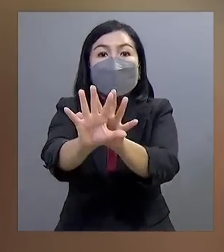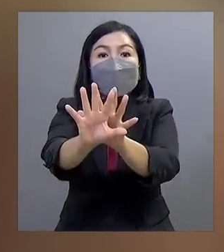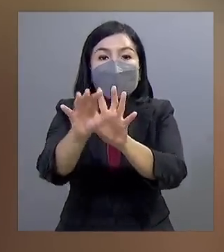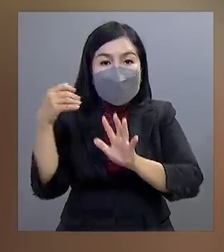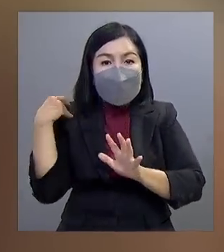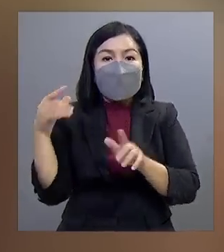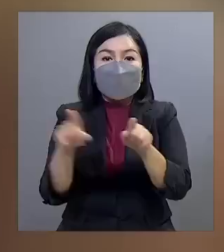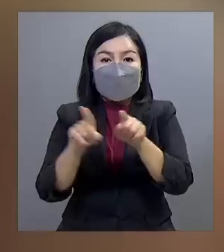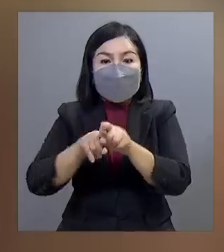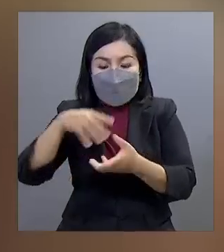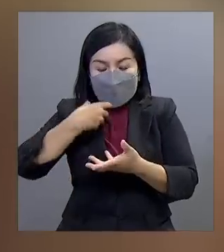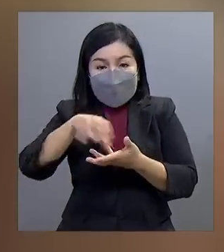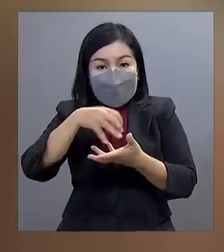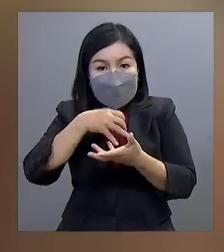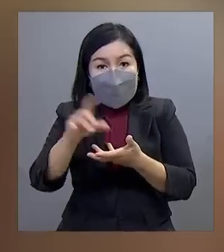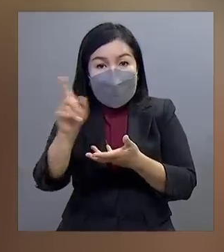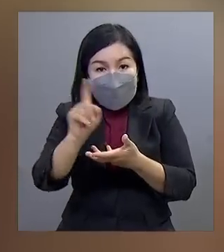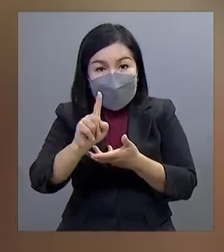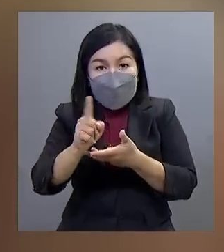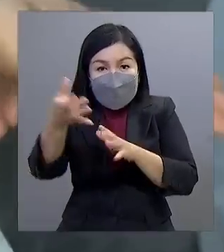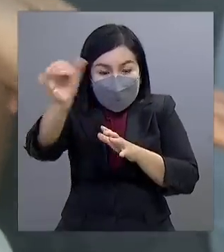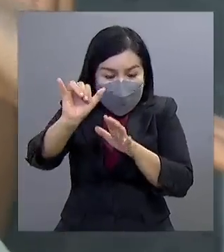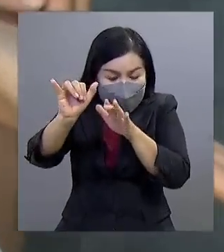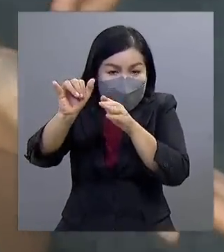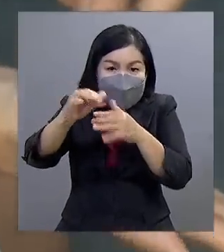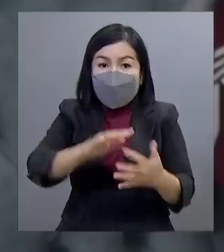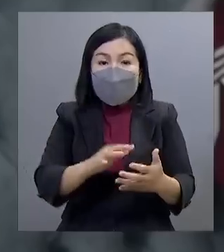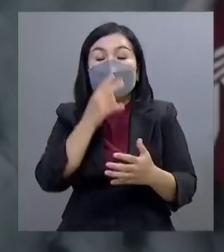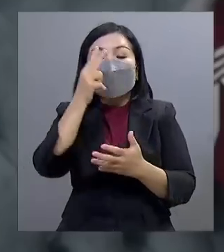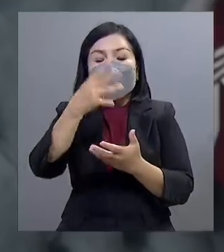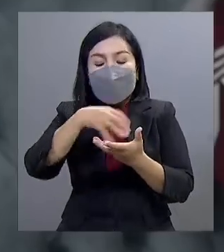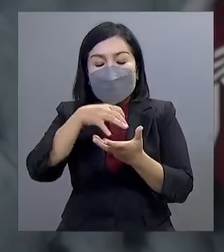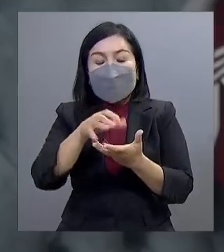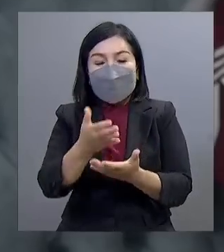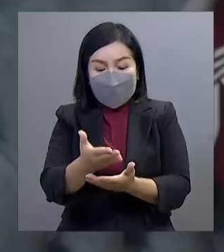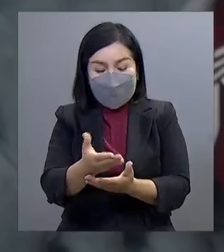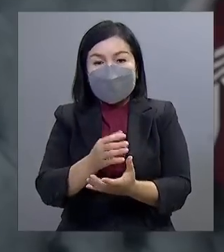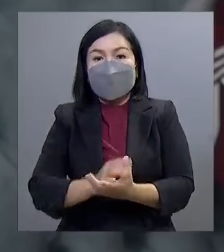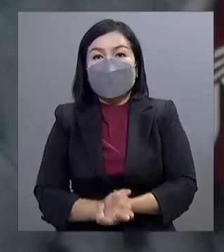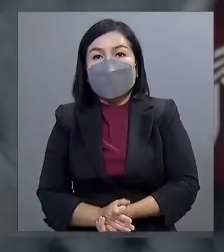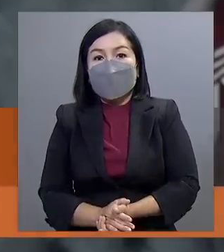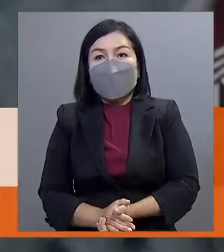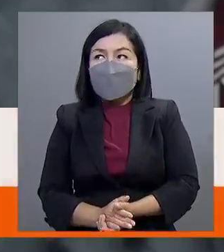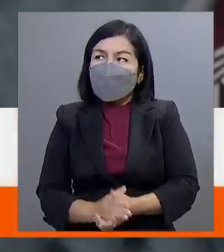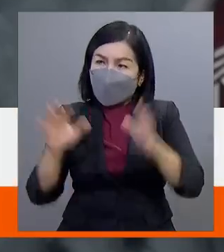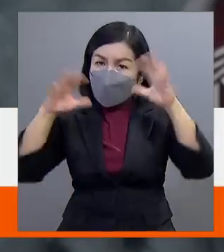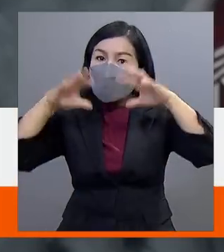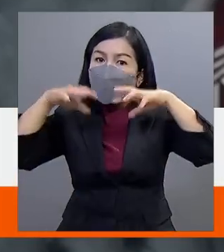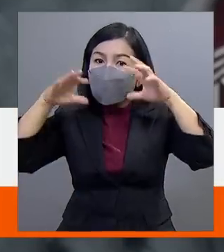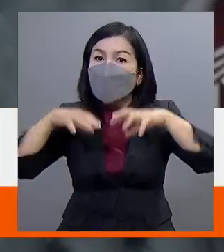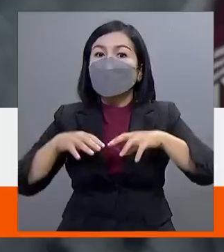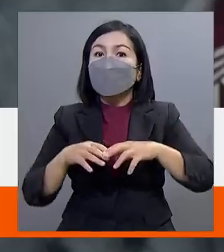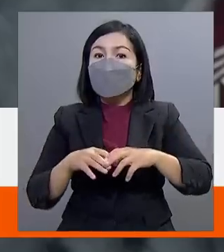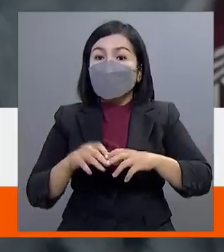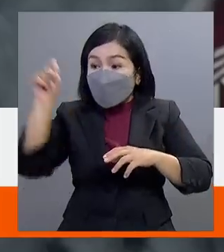าช่วงหนึ่งในระหว่างที่เกิดเหตุการณ์ขึ้นที่บันไดเลื่อนจุดนี้ค่ะ และช่วงนั้นเป็นฝนตกค่ะคนก็เลยรีบพากันขึ้นแล้วตอนนั้นหนูอ